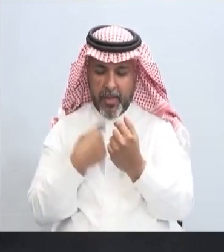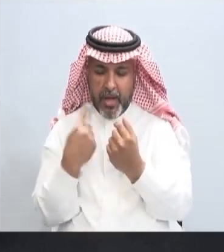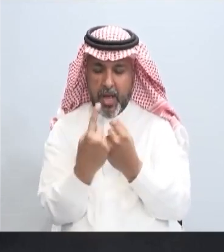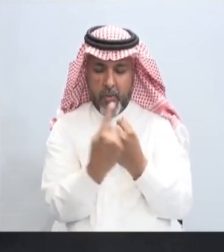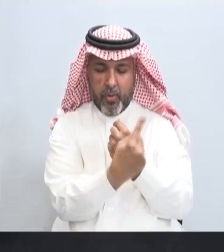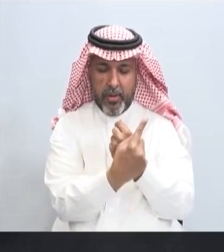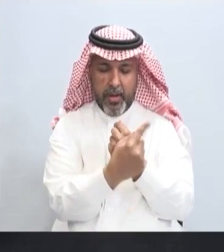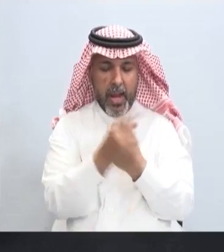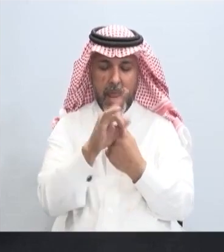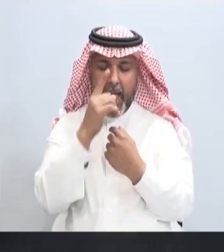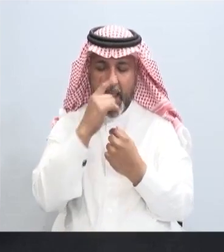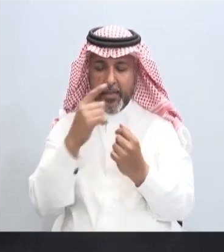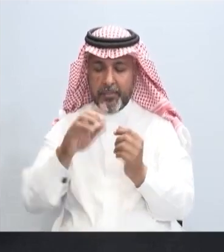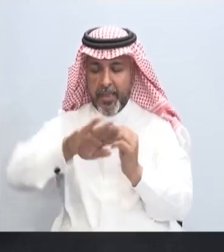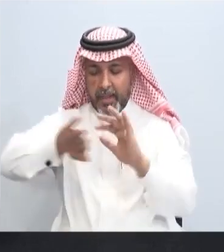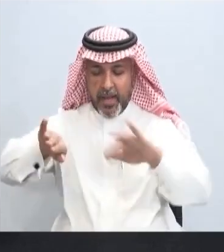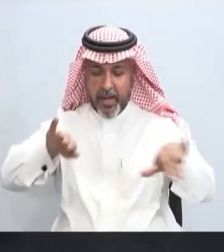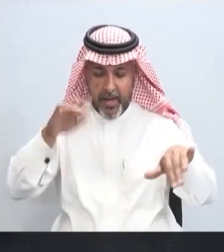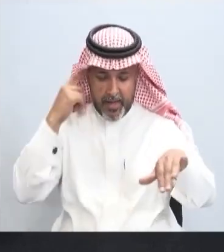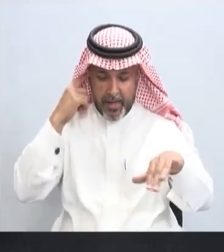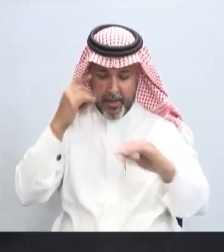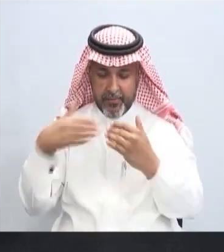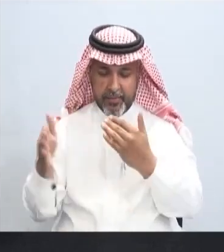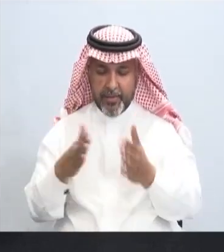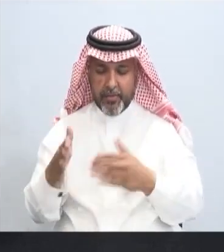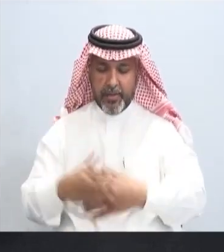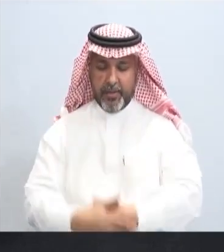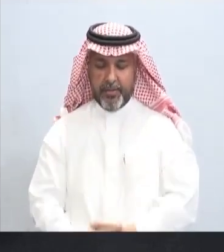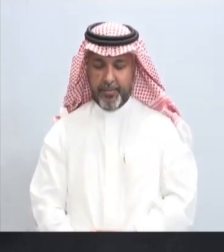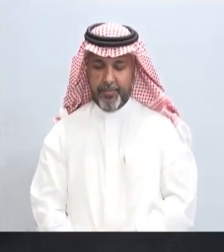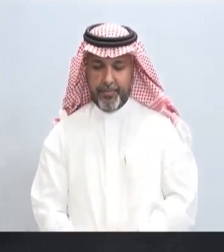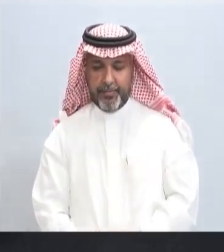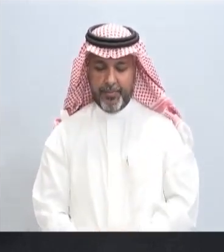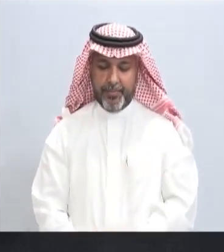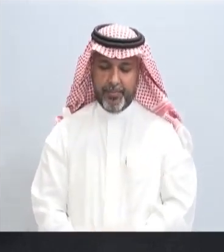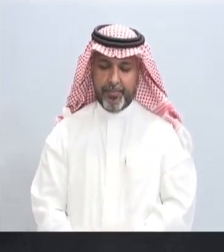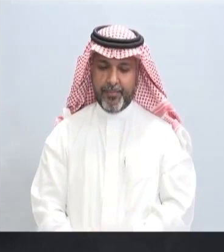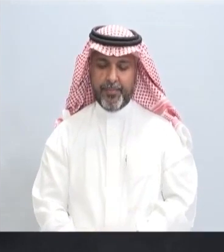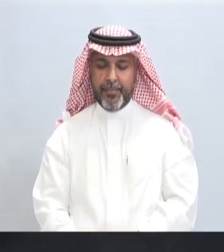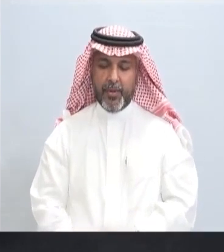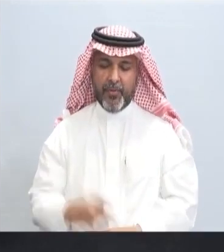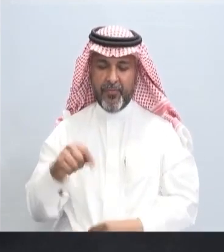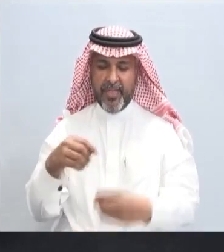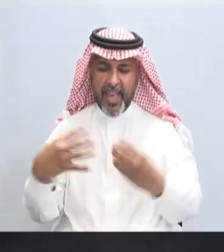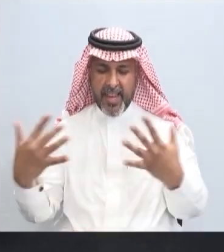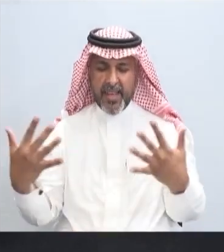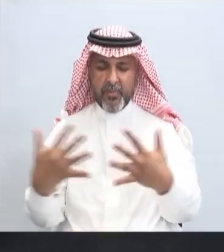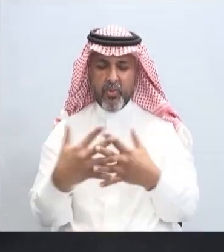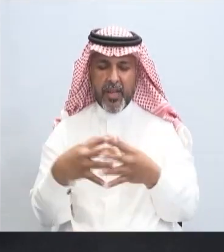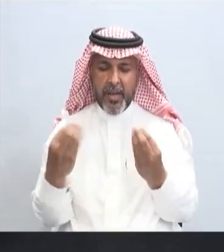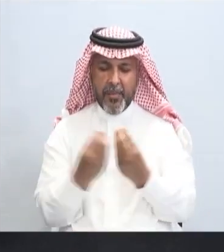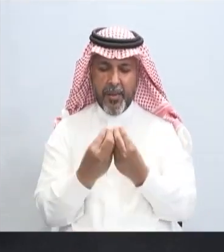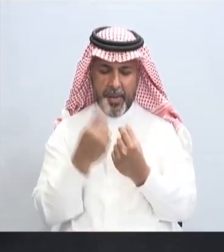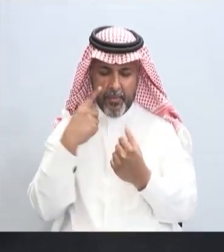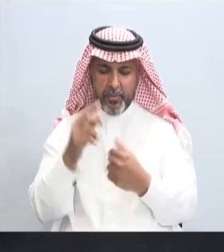فهنا نقول ان الحادثتين متنافيين ولكن اذا كان في عندي نواتج مشتركه هنا تكون الحادثتين غير متنافيين